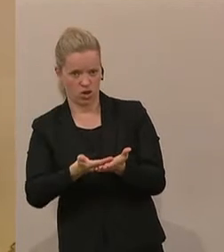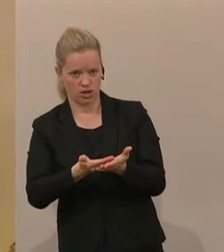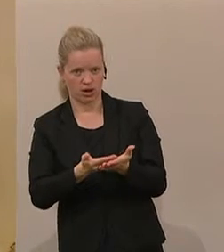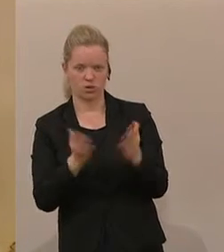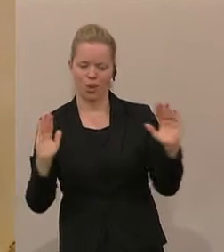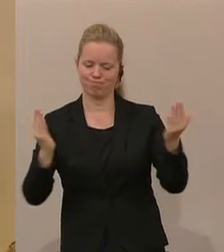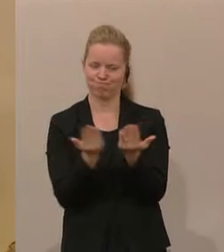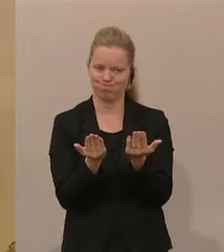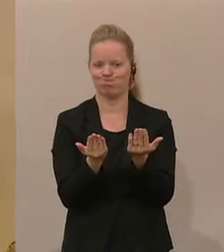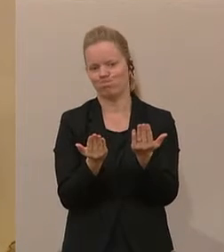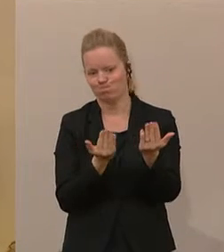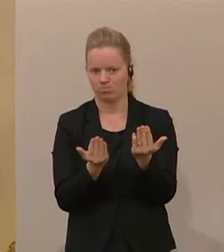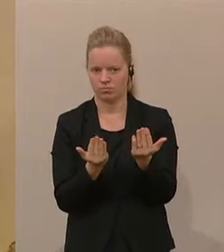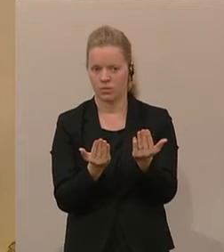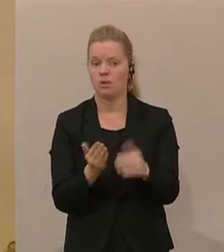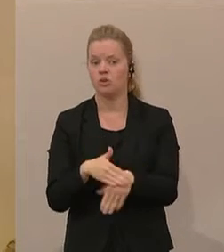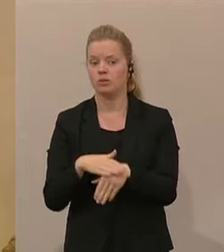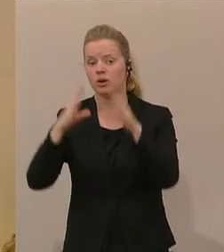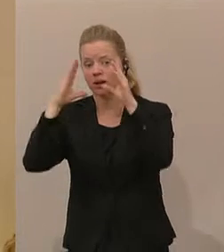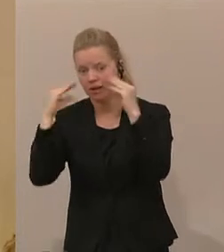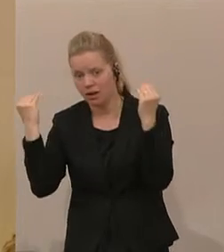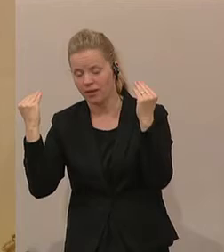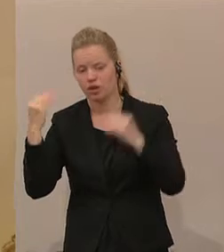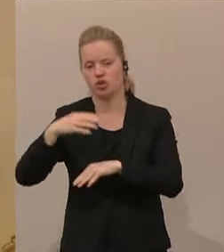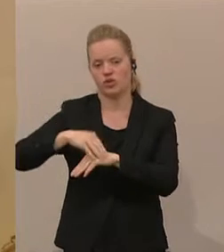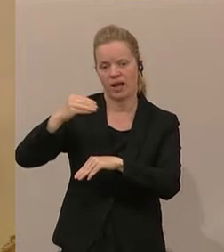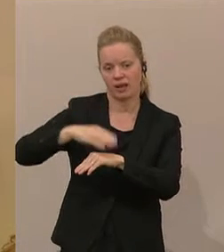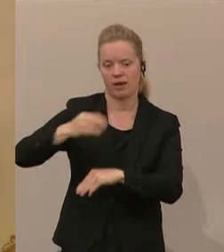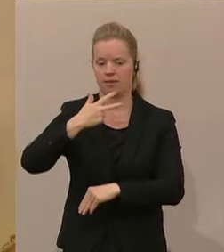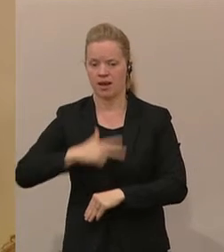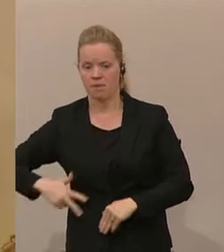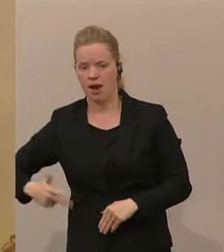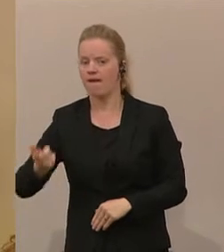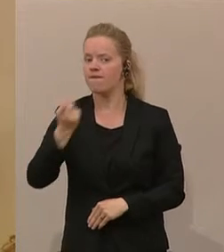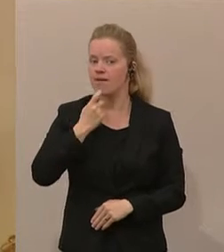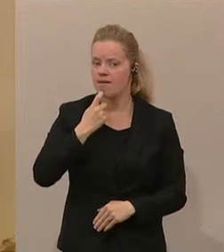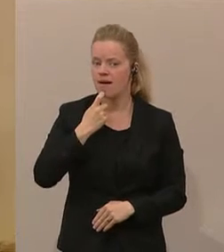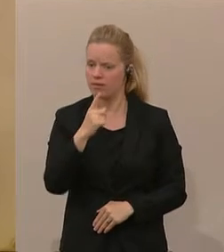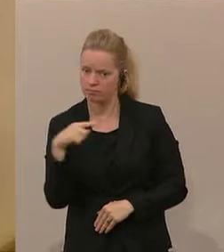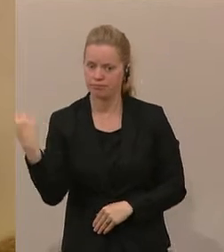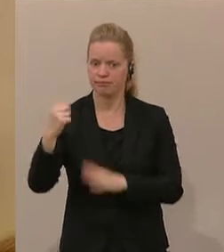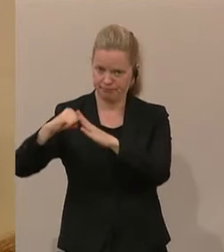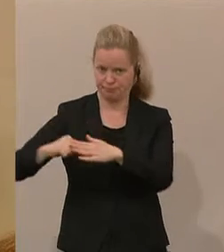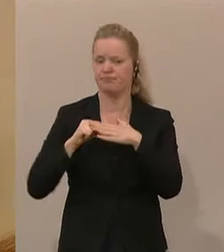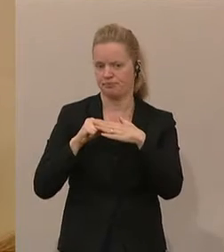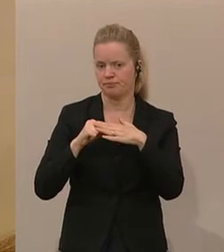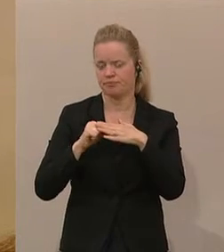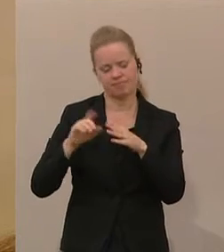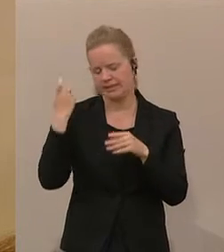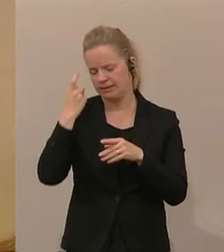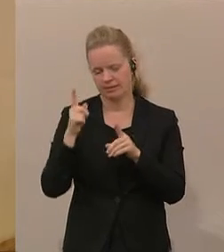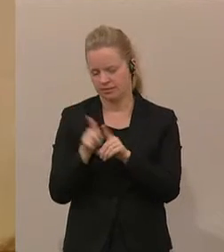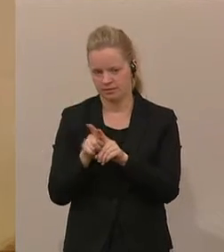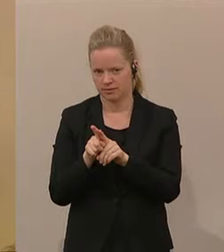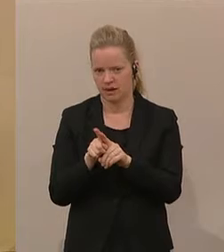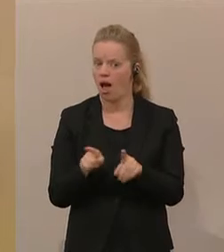Unterstützung. Beispielsweise die Niederlande, die Schweden, die Dänen, die Finnen sind ebenfalls dieser Meinung. Auch Deutschland hat